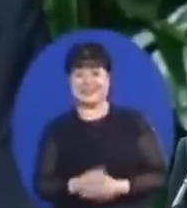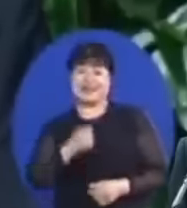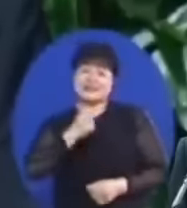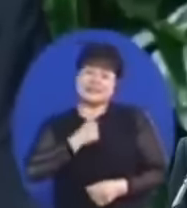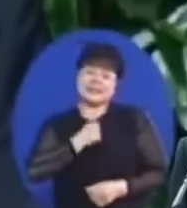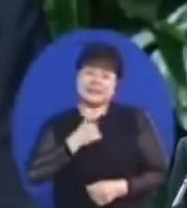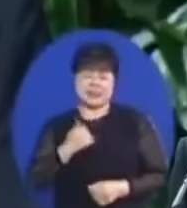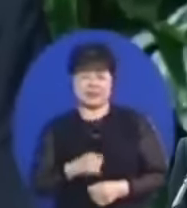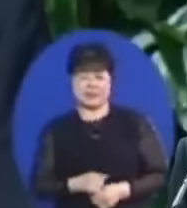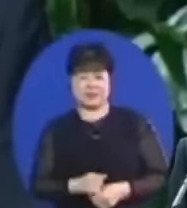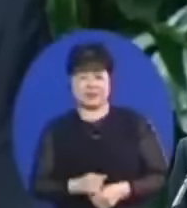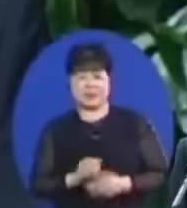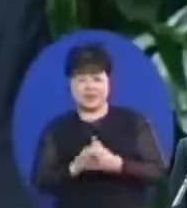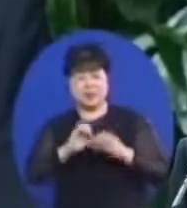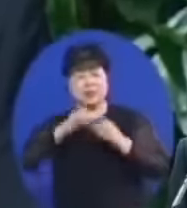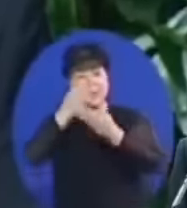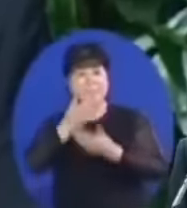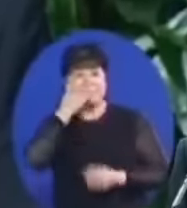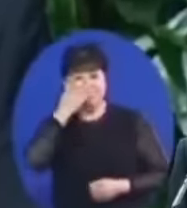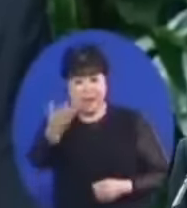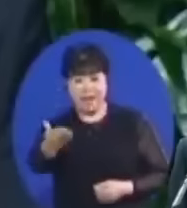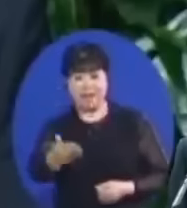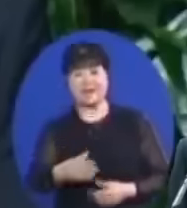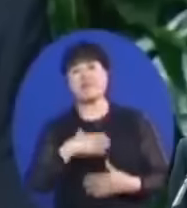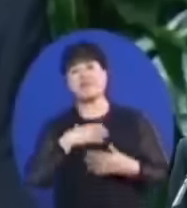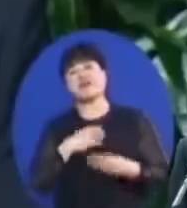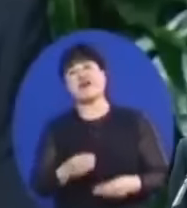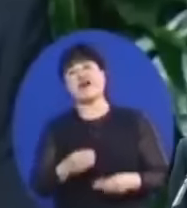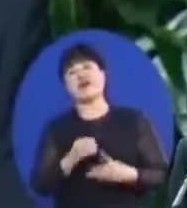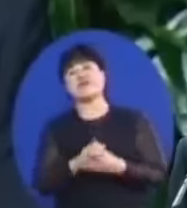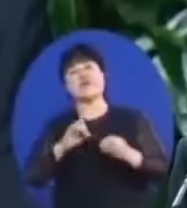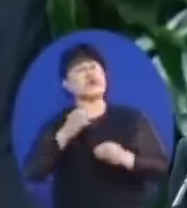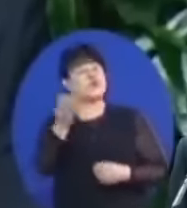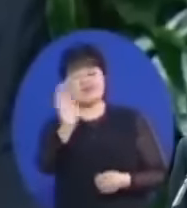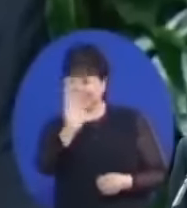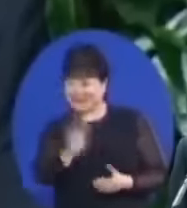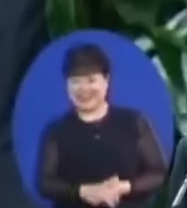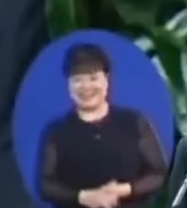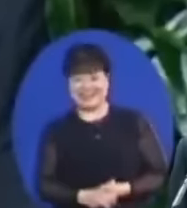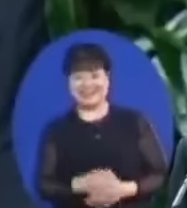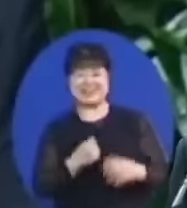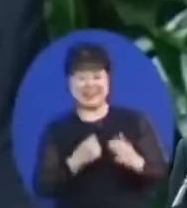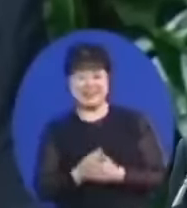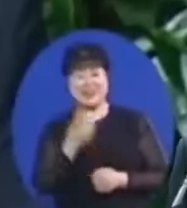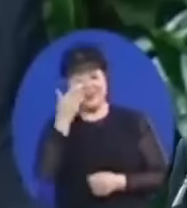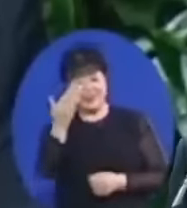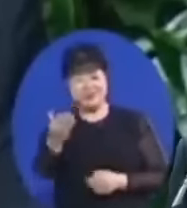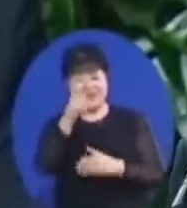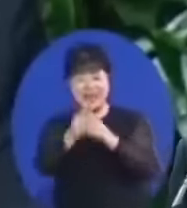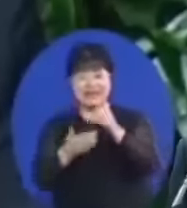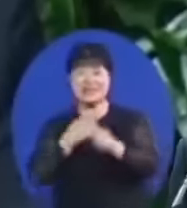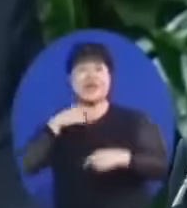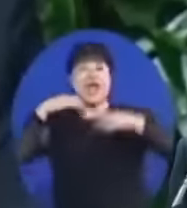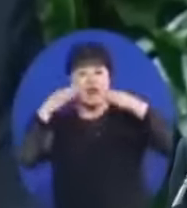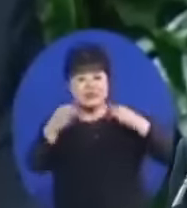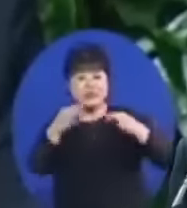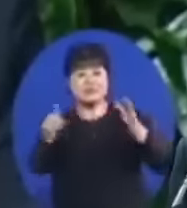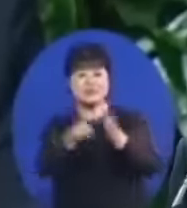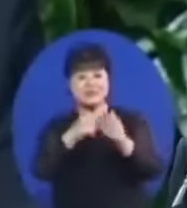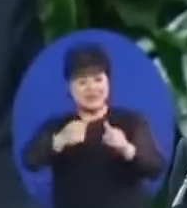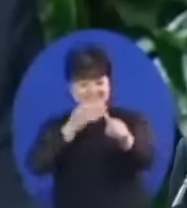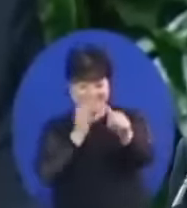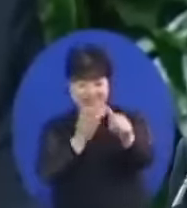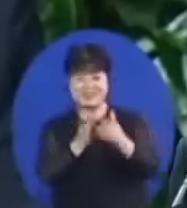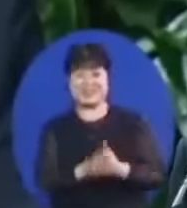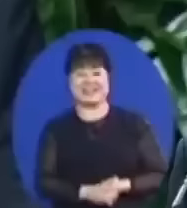답답한 사람이 기도 응답을 받습니다. 평안하면 기도 응답을 안 받습니다. 그러므로 여러분, 하나님께 부르짖는 신앙을 가져야